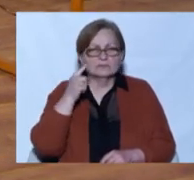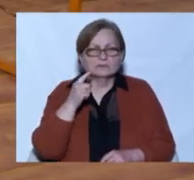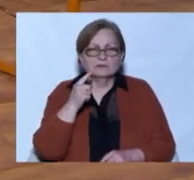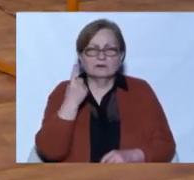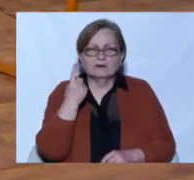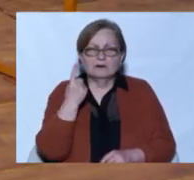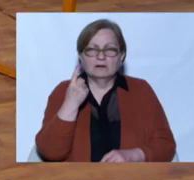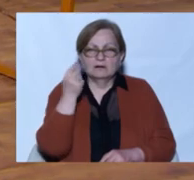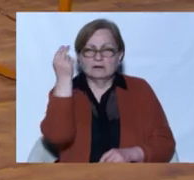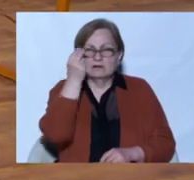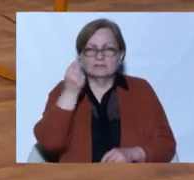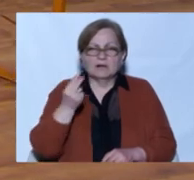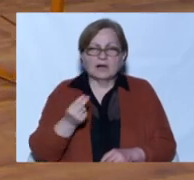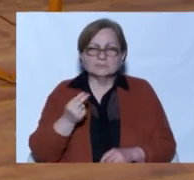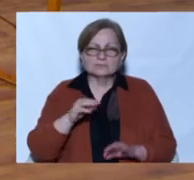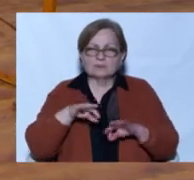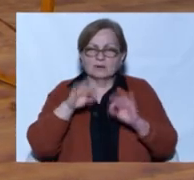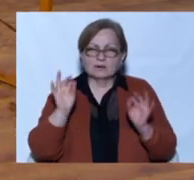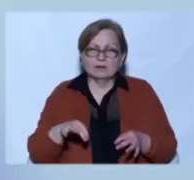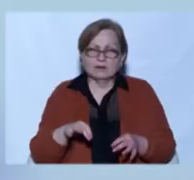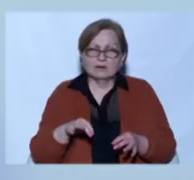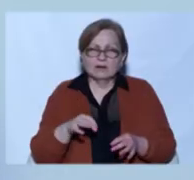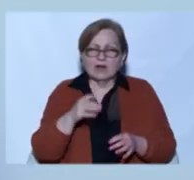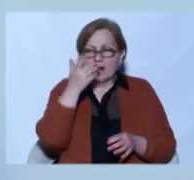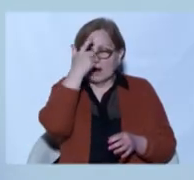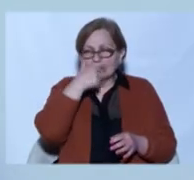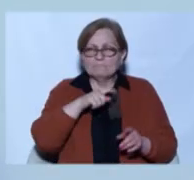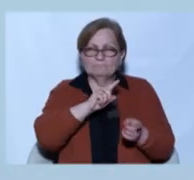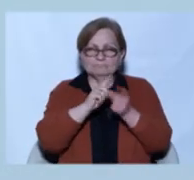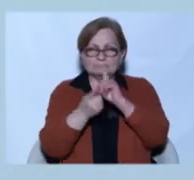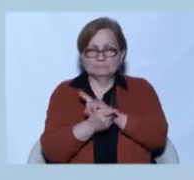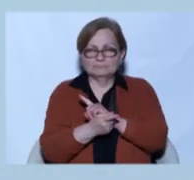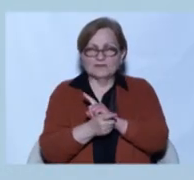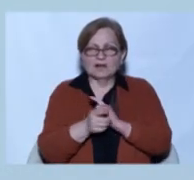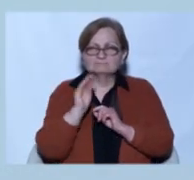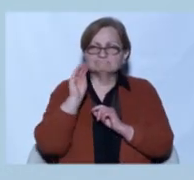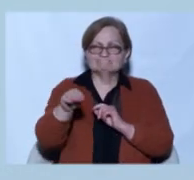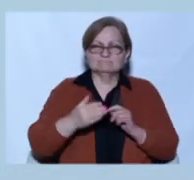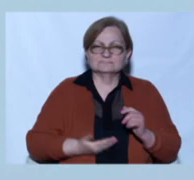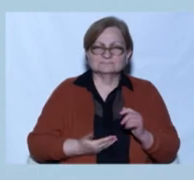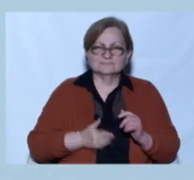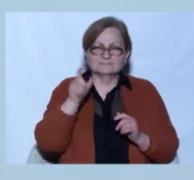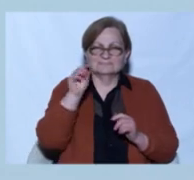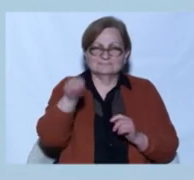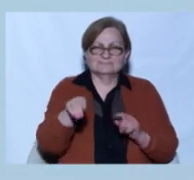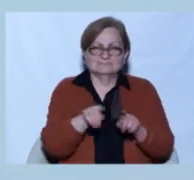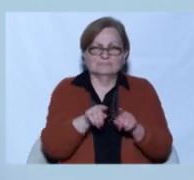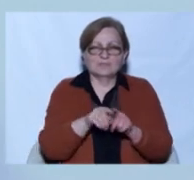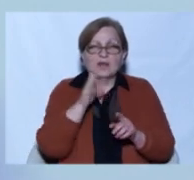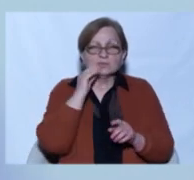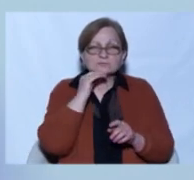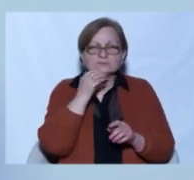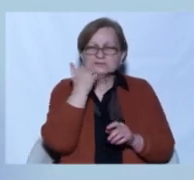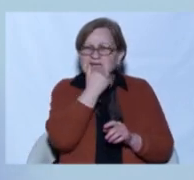ერთ-ერთ მხატვრულ ხერხზე, გაპიროვნებაზე, გასულიერებაზე. როდესაც უსულო